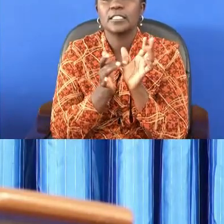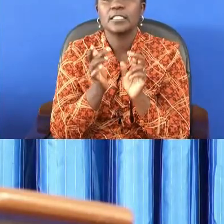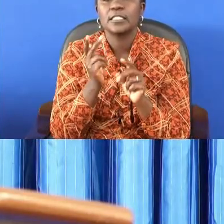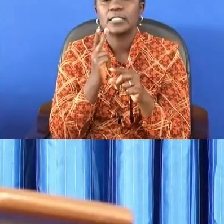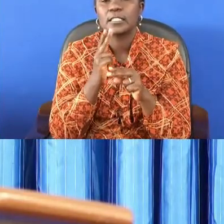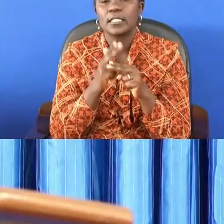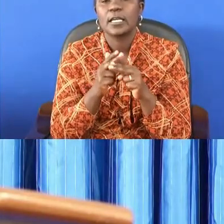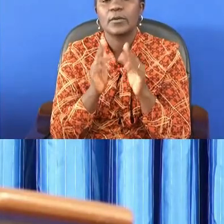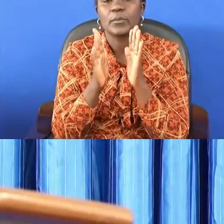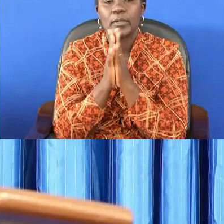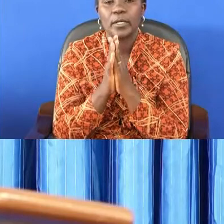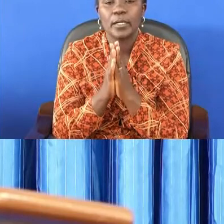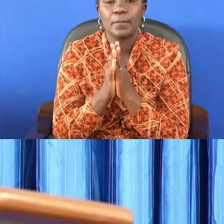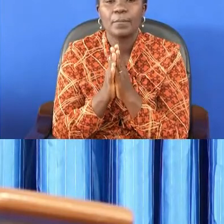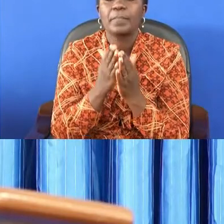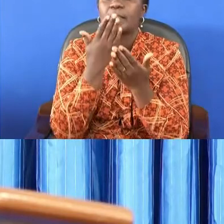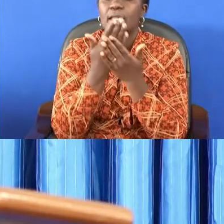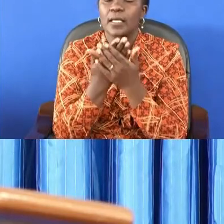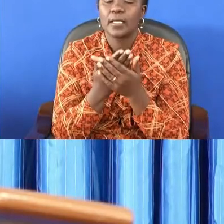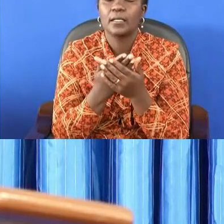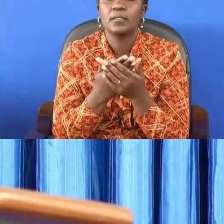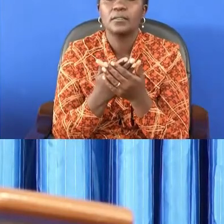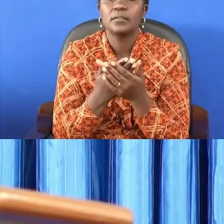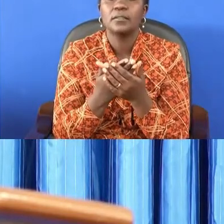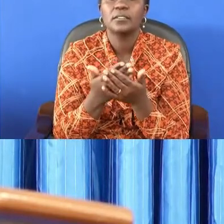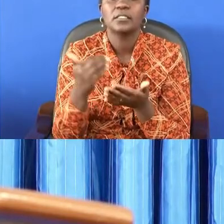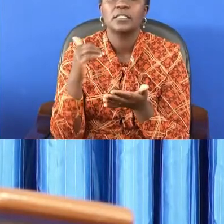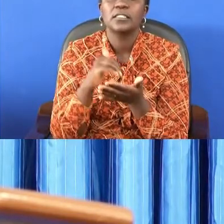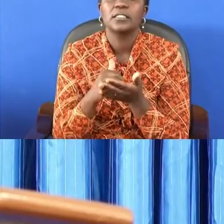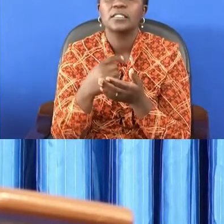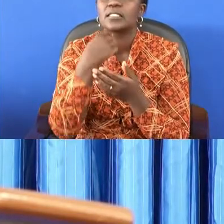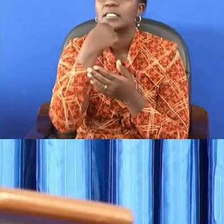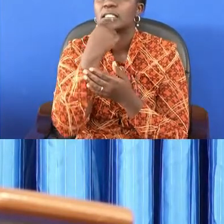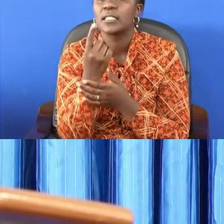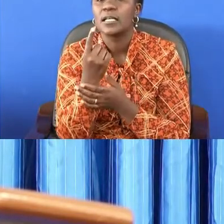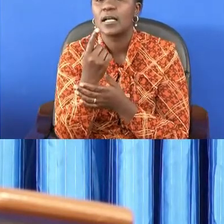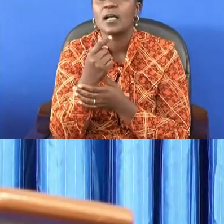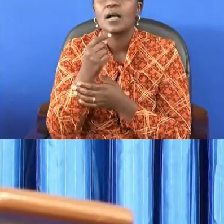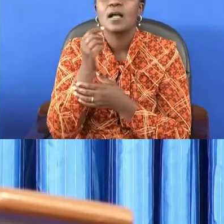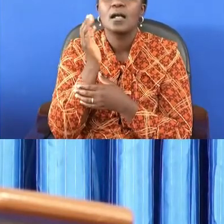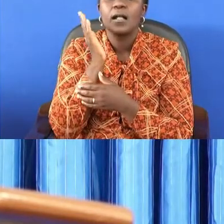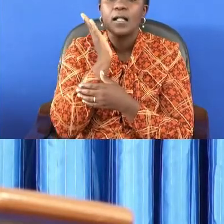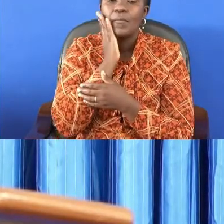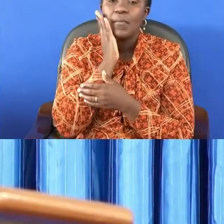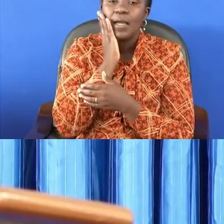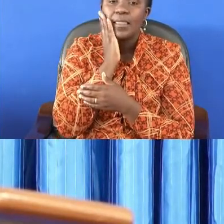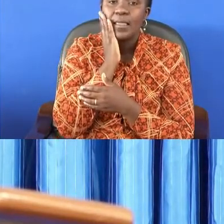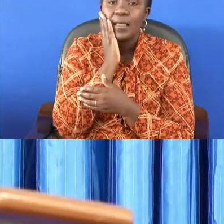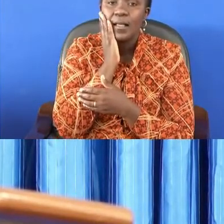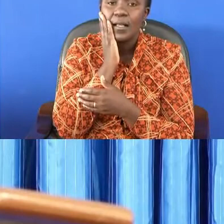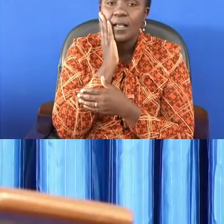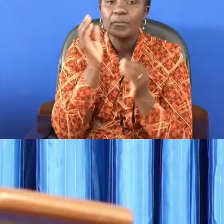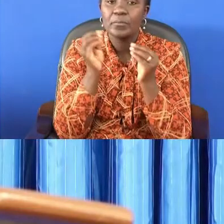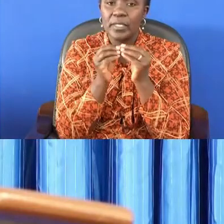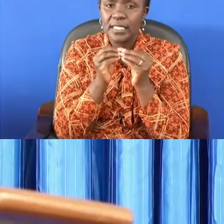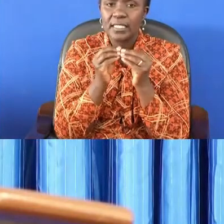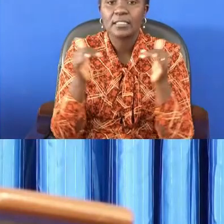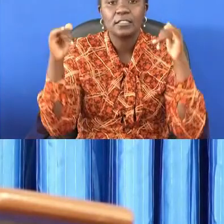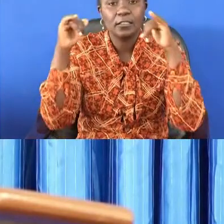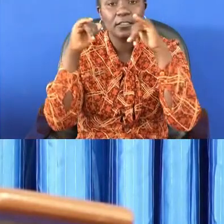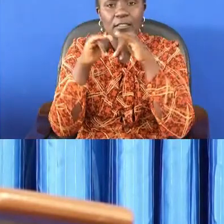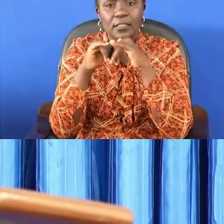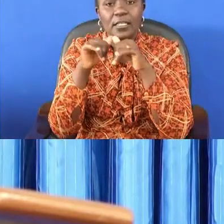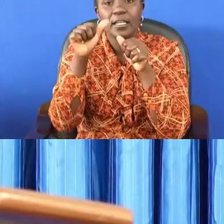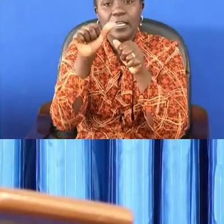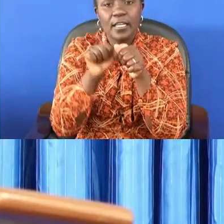Kristo nimeomba nikishukuru. Na pia ningependa kusema kwamba kina mama, tuna mkutano wetu, kongamano letu la